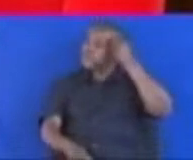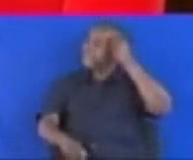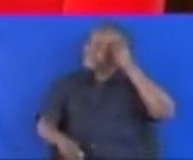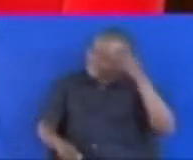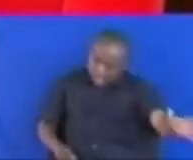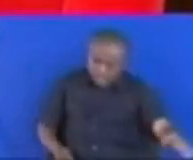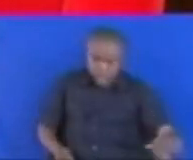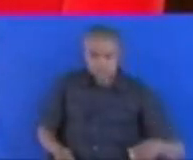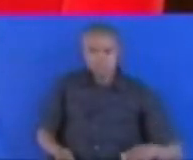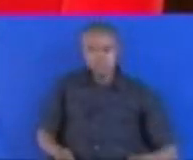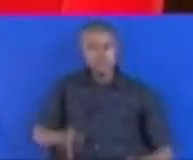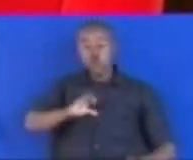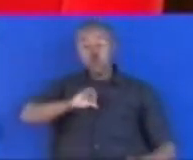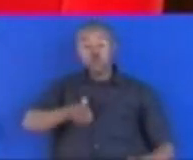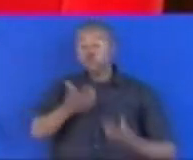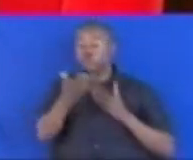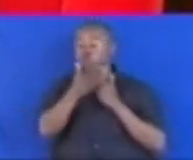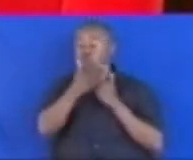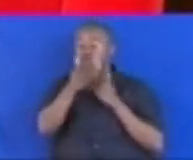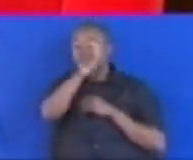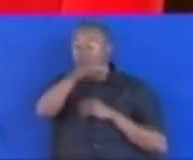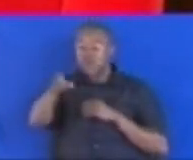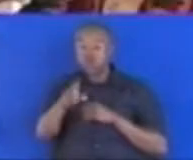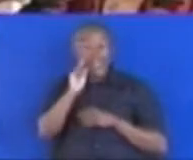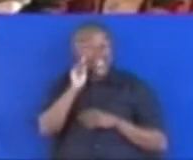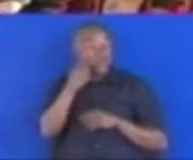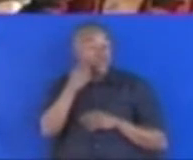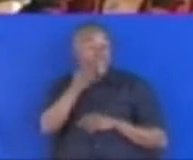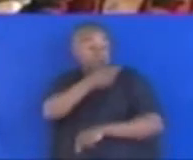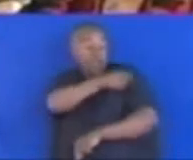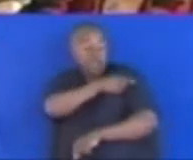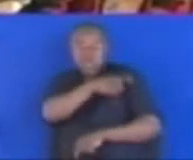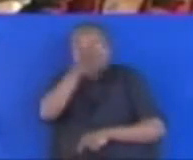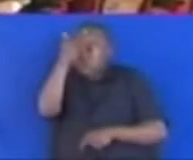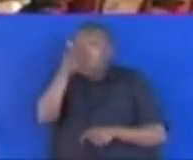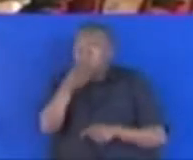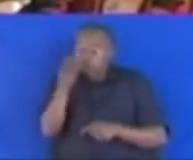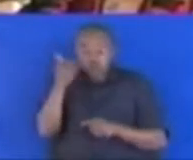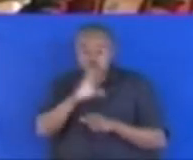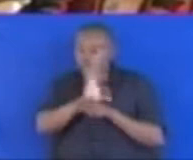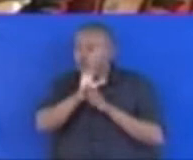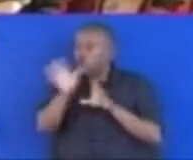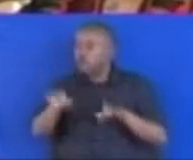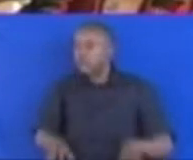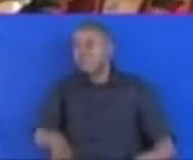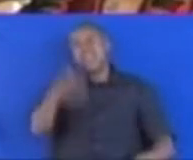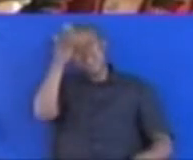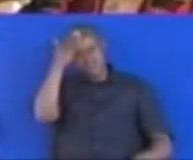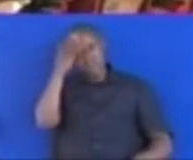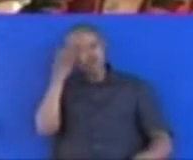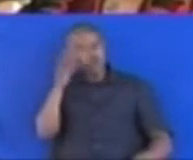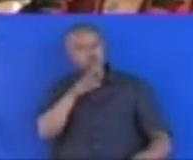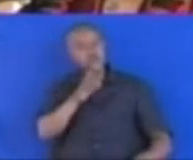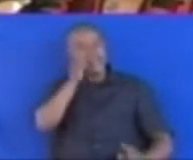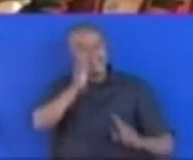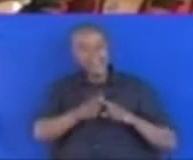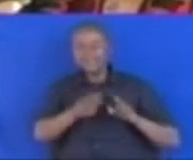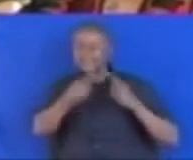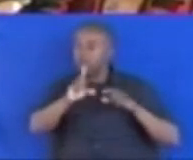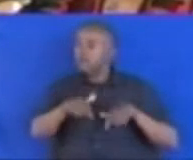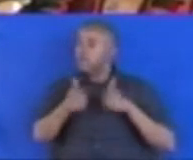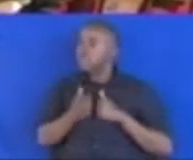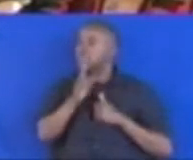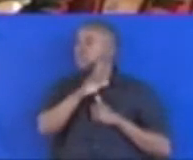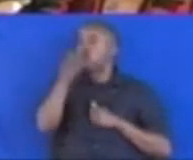kuwa experiment ya majaribio eti kwa sababu tuna haraka ya corona. I know corona is dangerous, yes, but it is